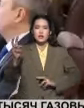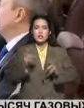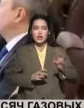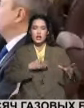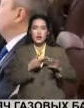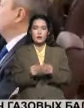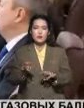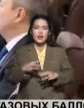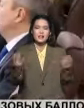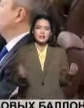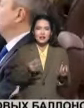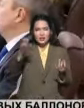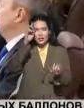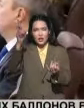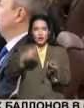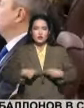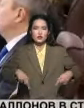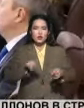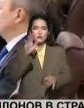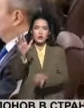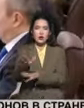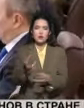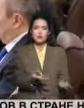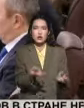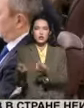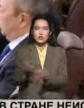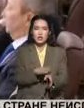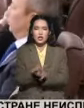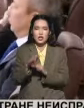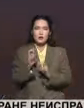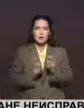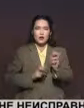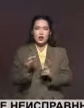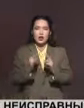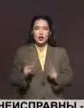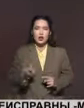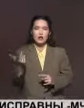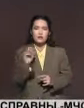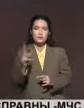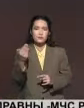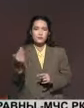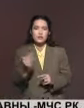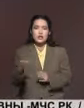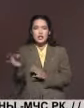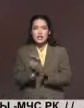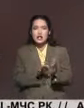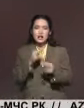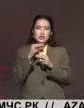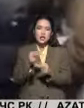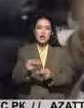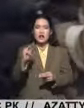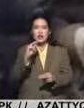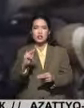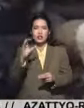с заинтересованными государственными органами поручаю принять меры по организации производства баллонов. Кроме того, для оперативного реагирования на